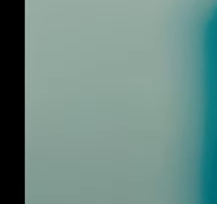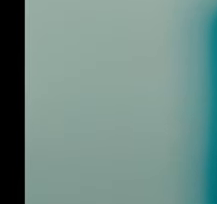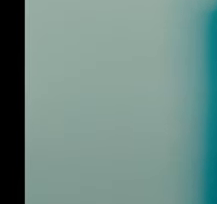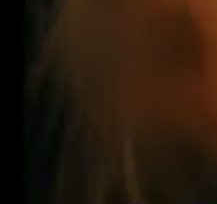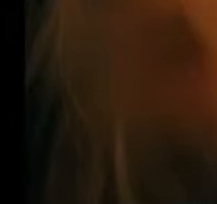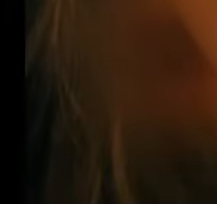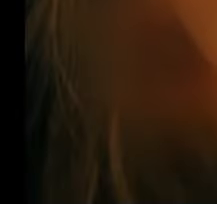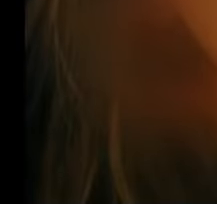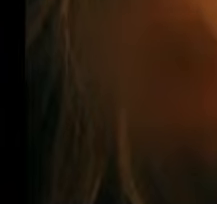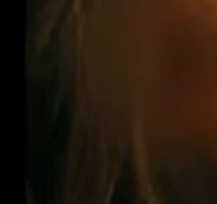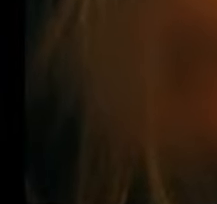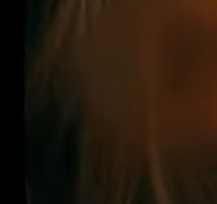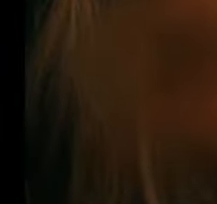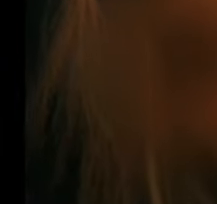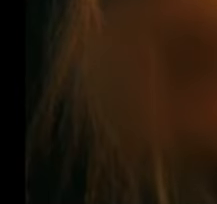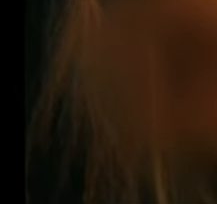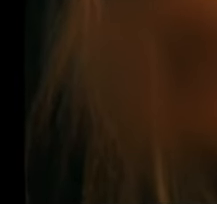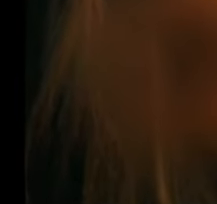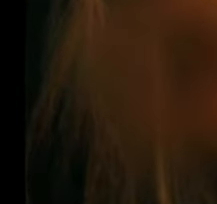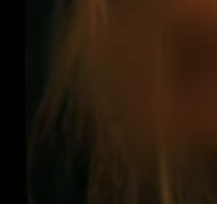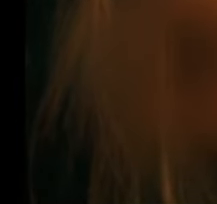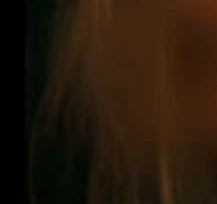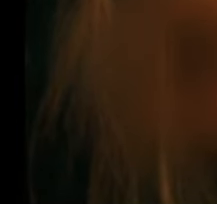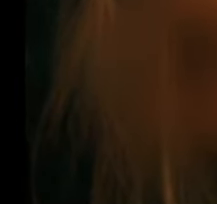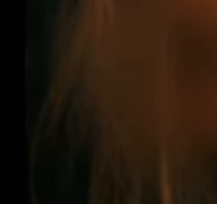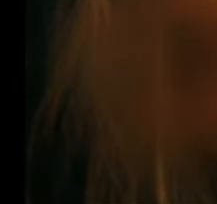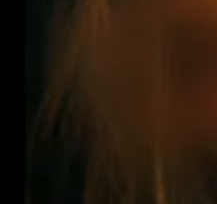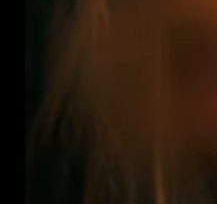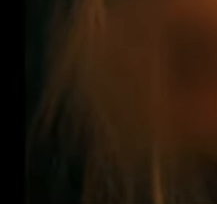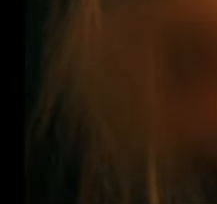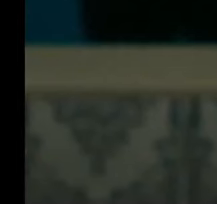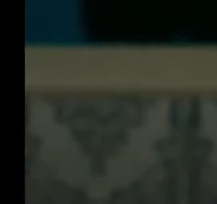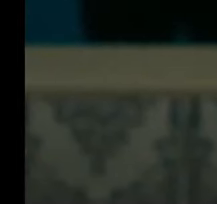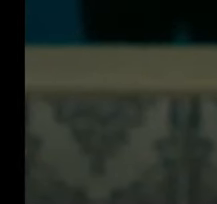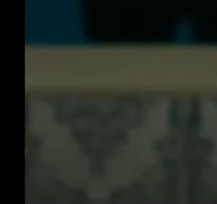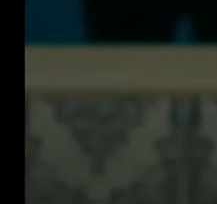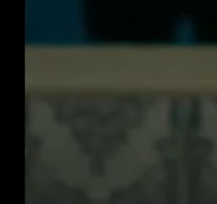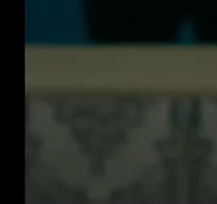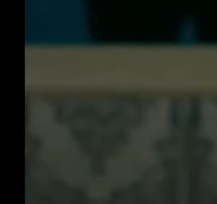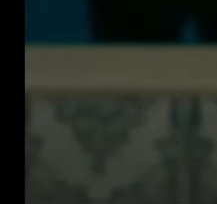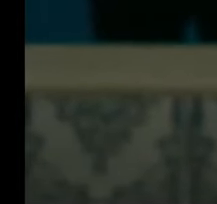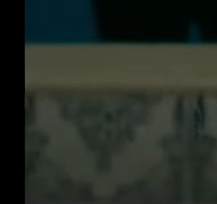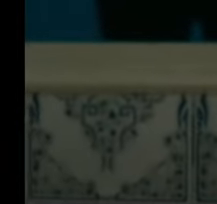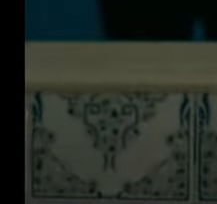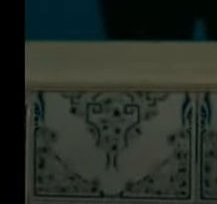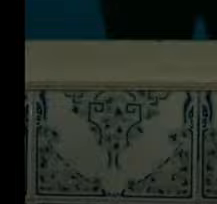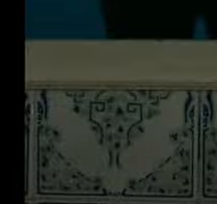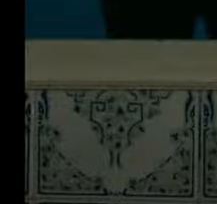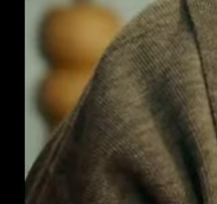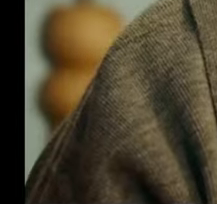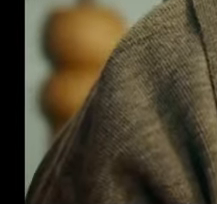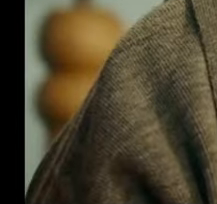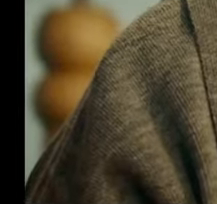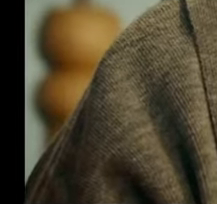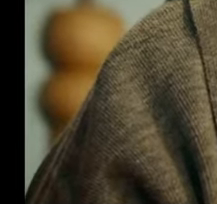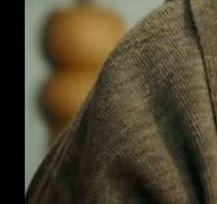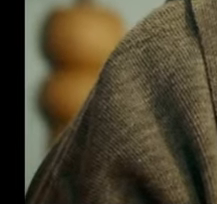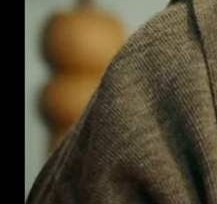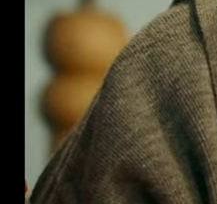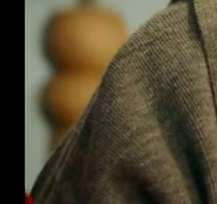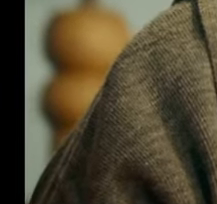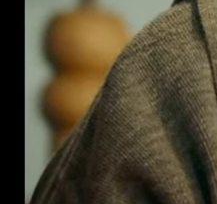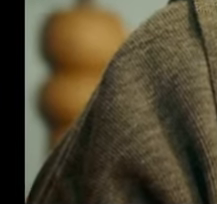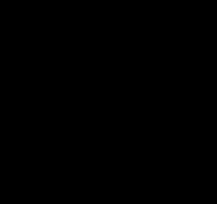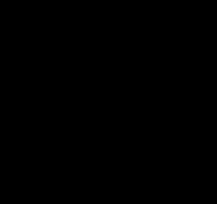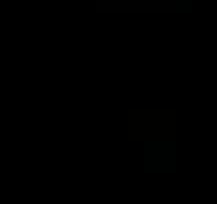الزوز الصغار آية وتيسير مازالوا عايشين معاها، والزوز الكبار تلاهم